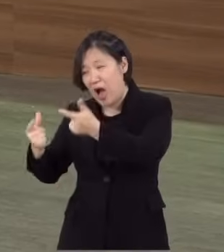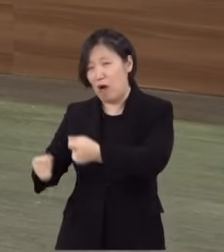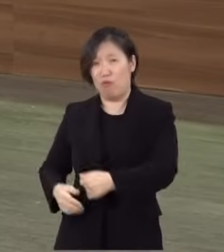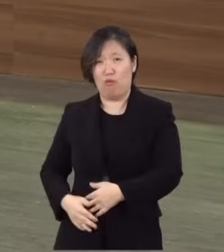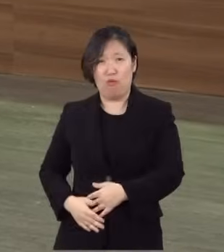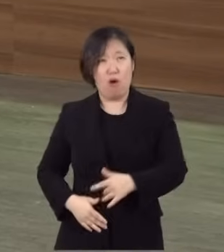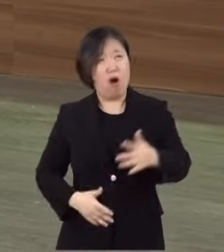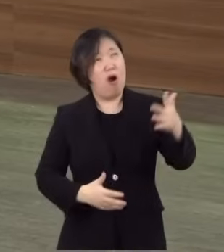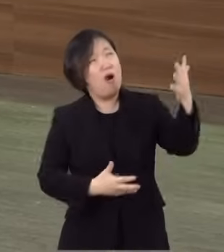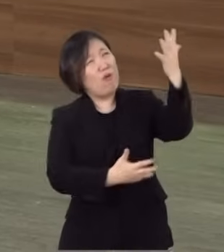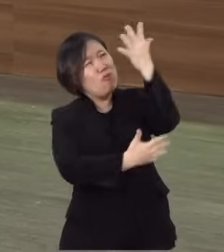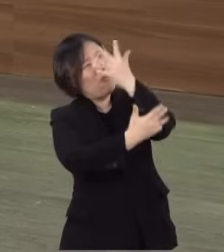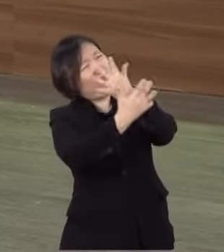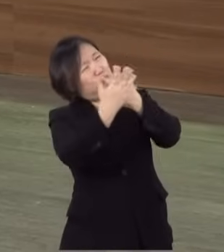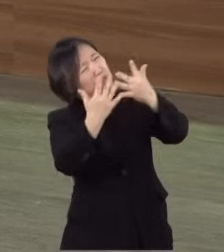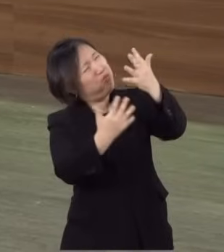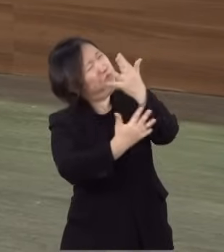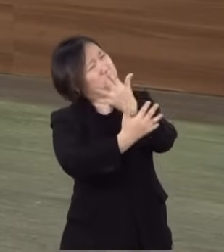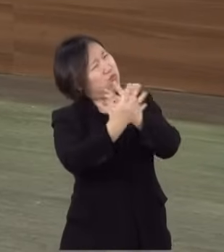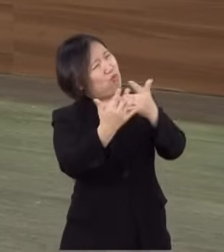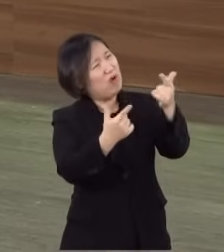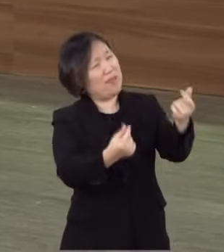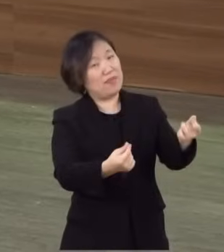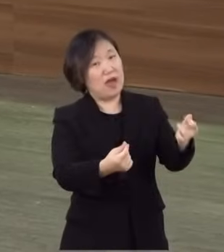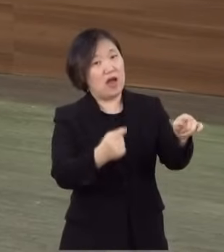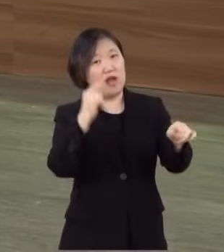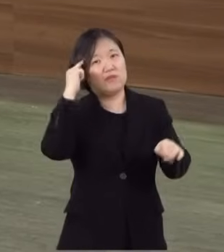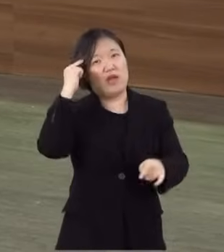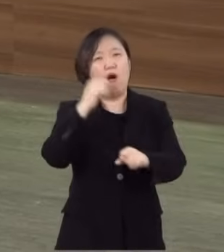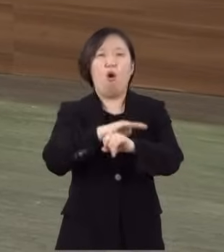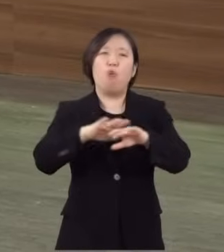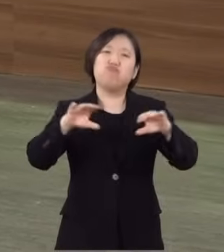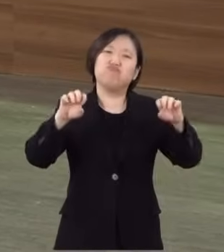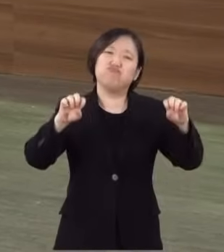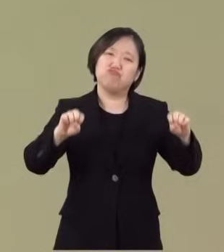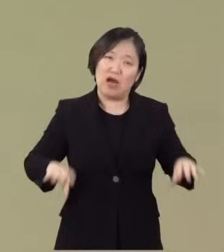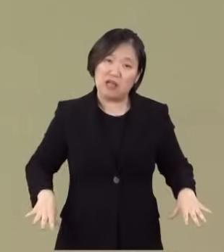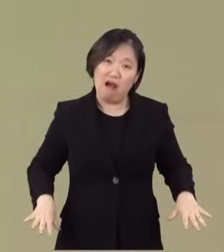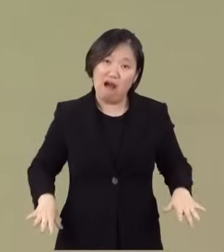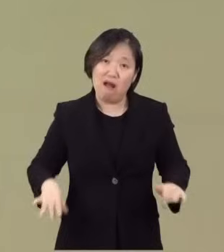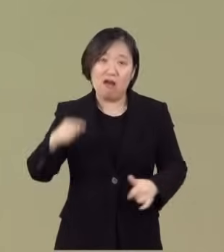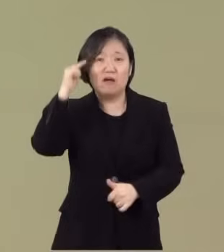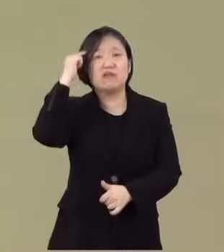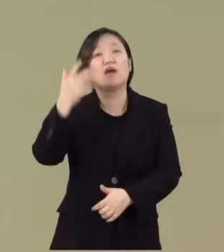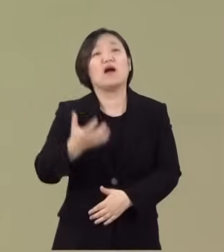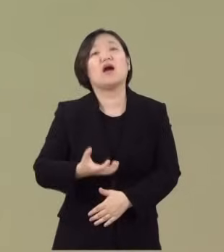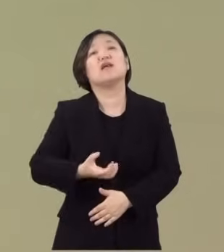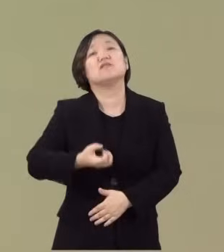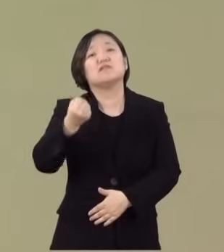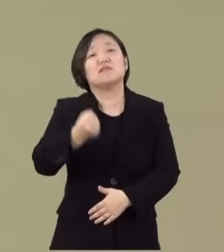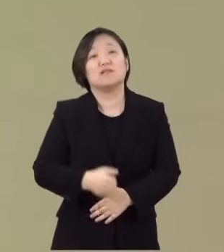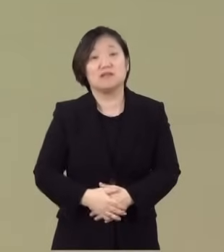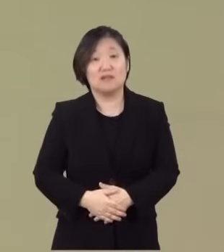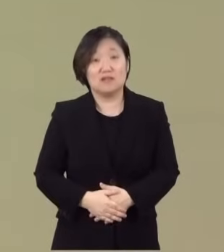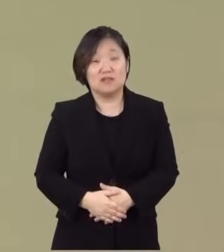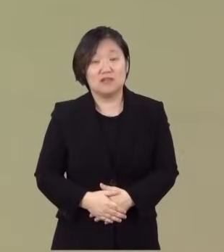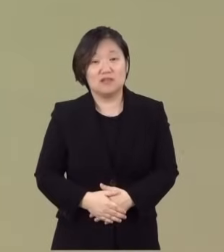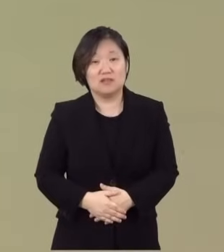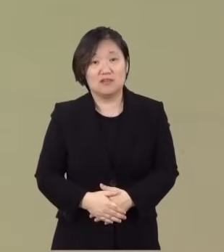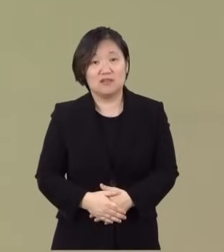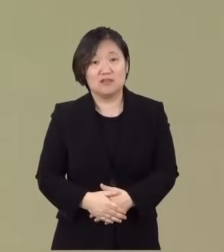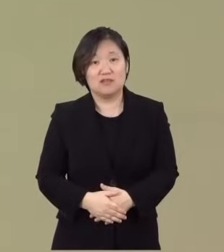같을 뿐이다라고 생각했다고 합 딱 우리 금강 경에도